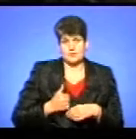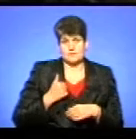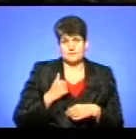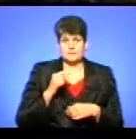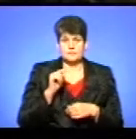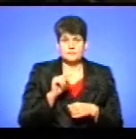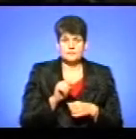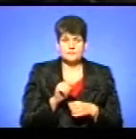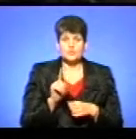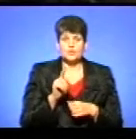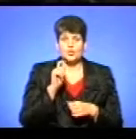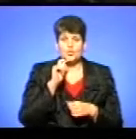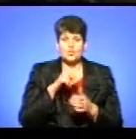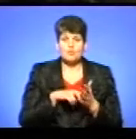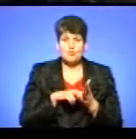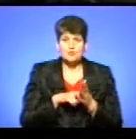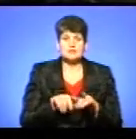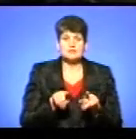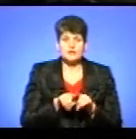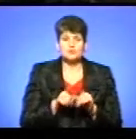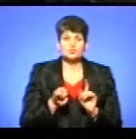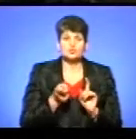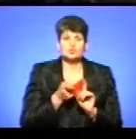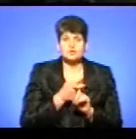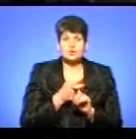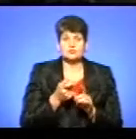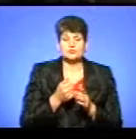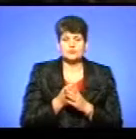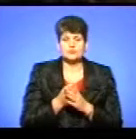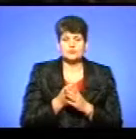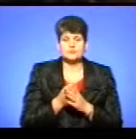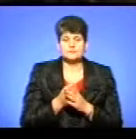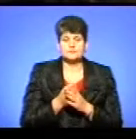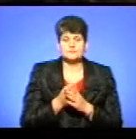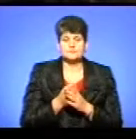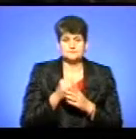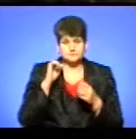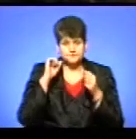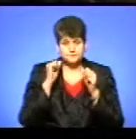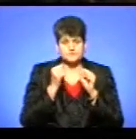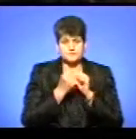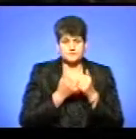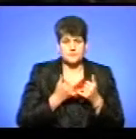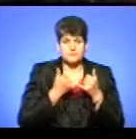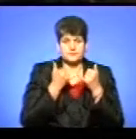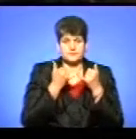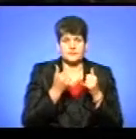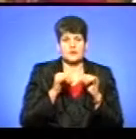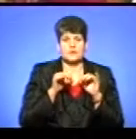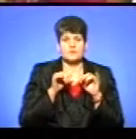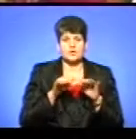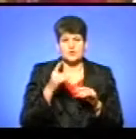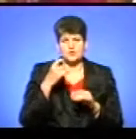що «Укрпошта» також долучається до увіковічення подій сторічної